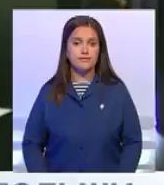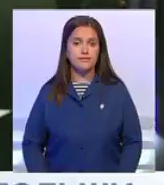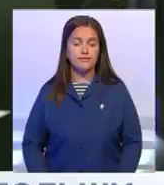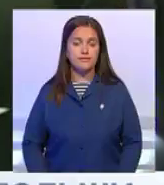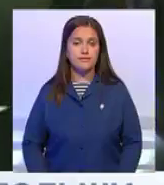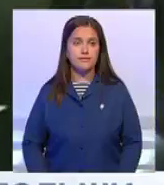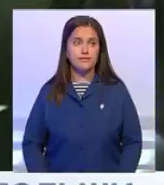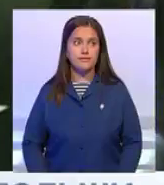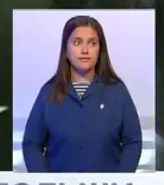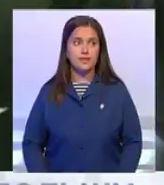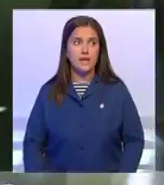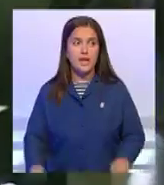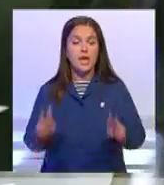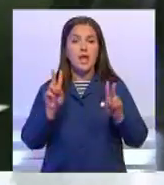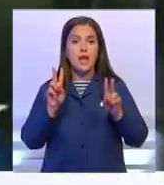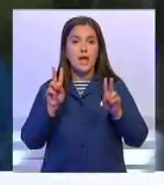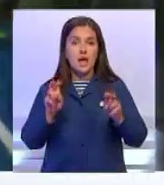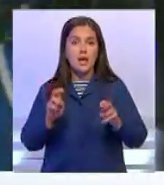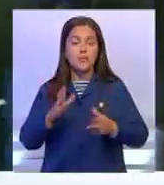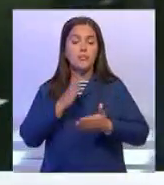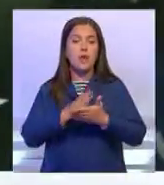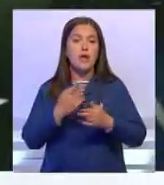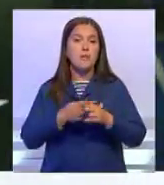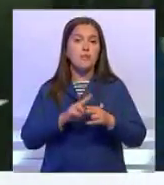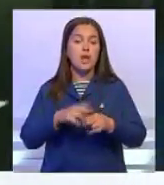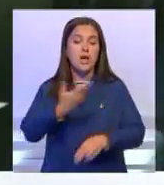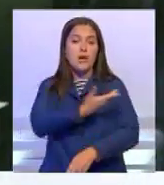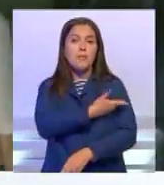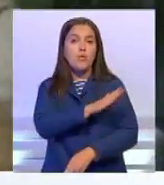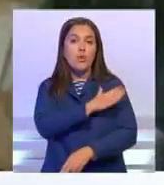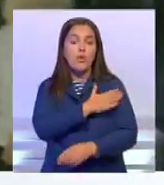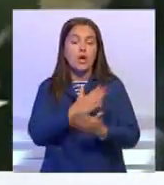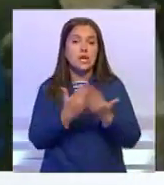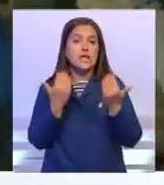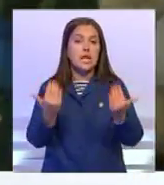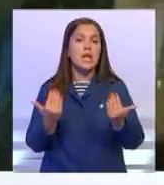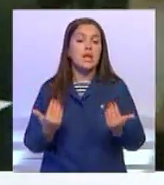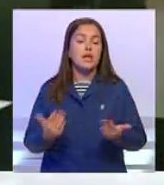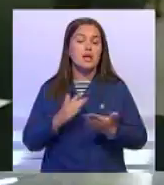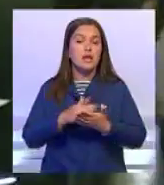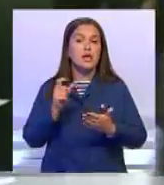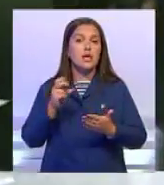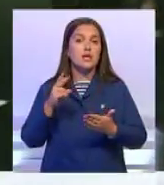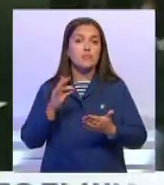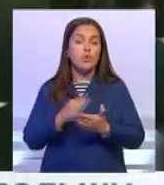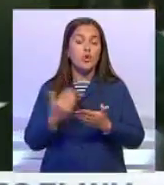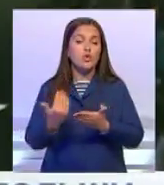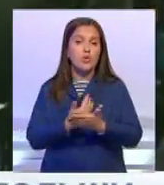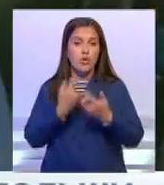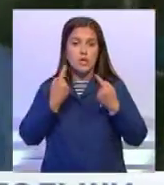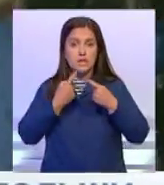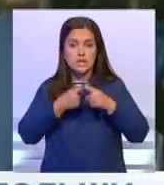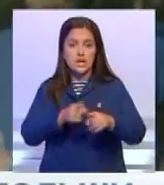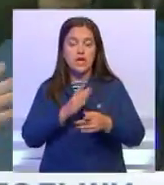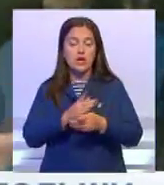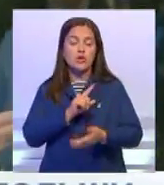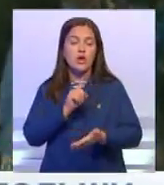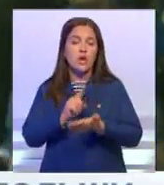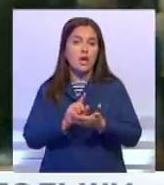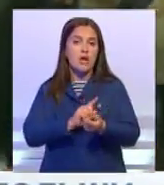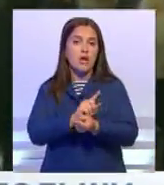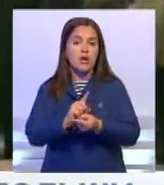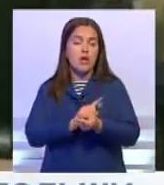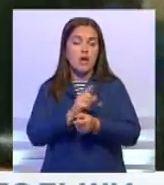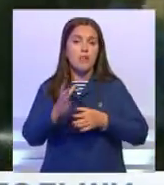Судя по девизу Creative People Smart Energy, упор Польша делает на человеческие ресурсы и новые технологии, которые должны сделать мир лучше. Когда